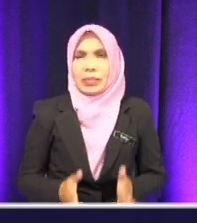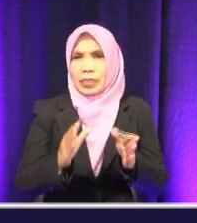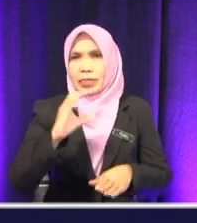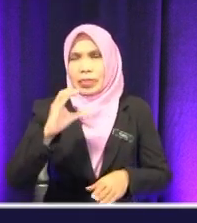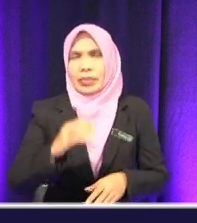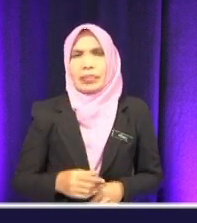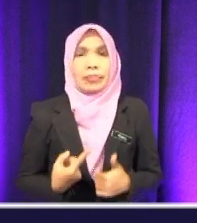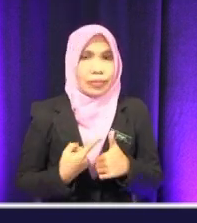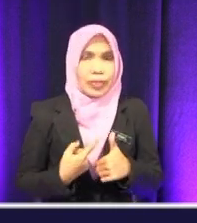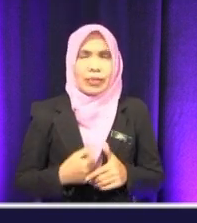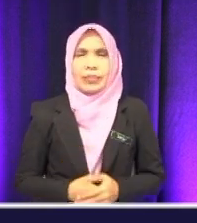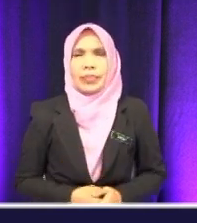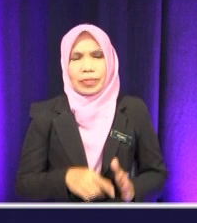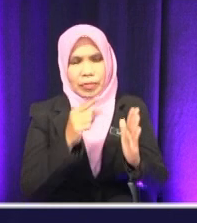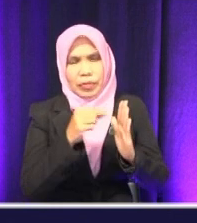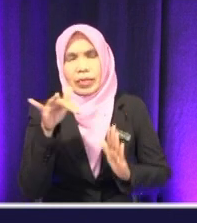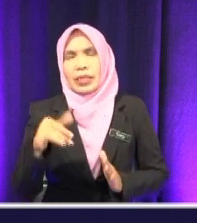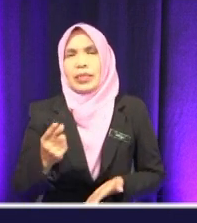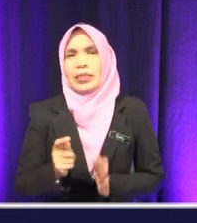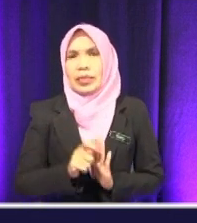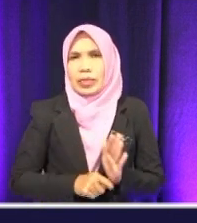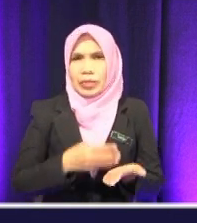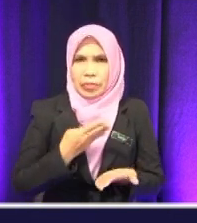yang pertama kemudian pilih yang terbaik